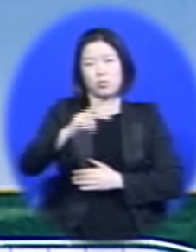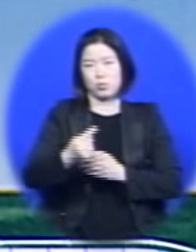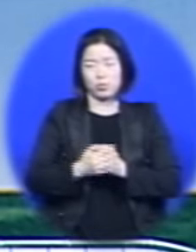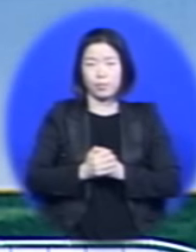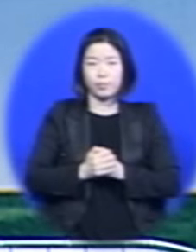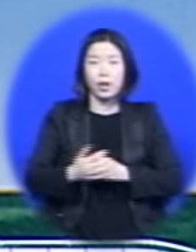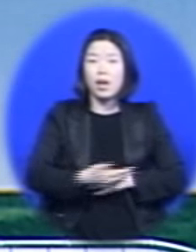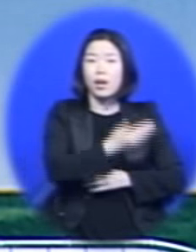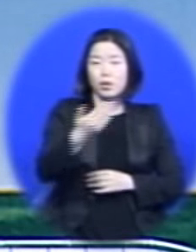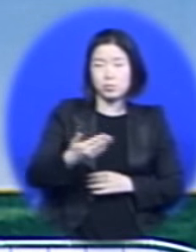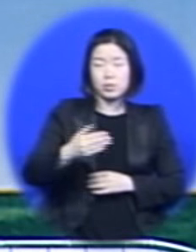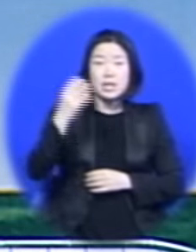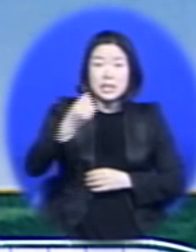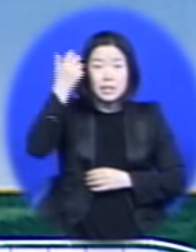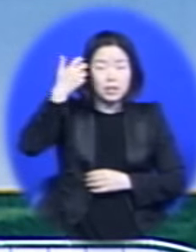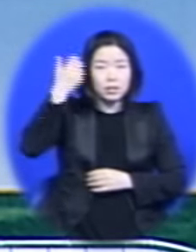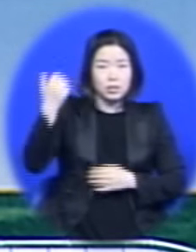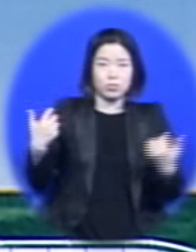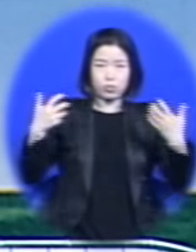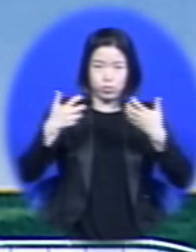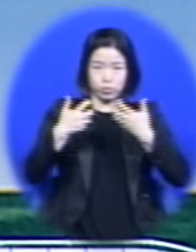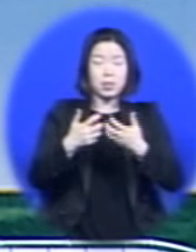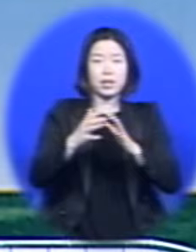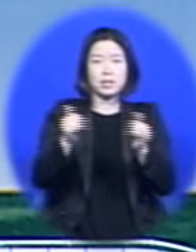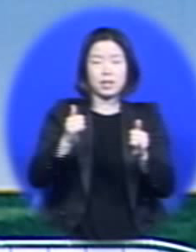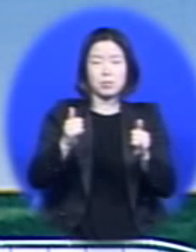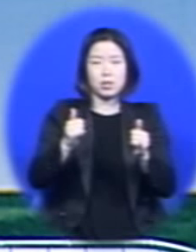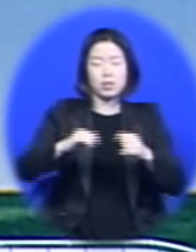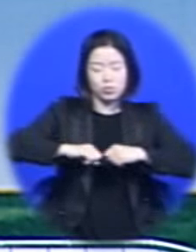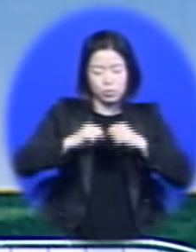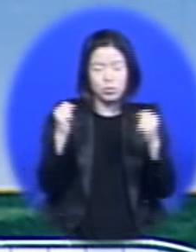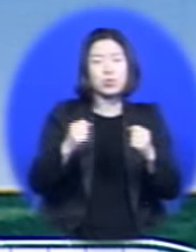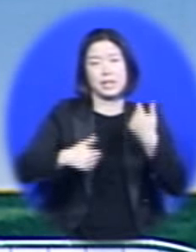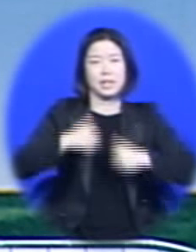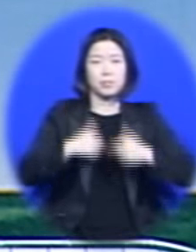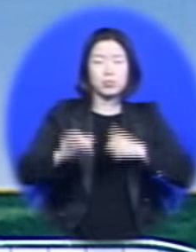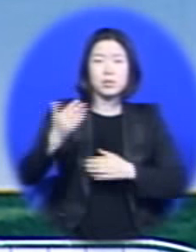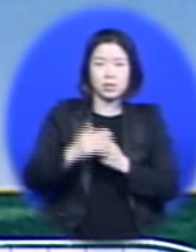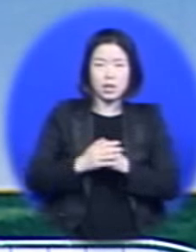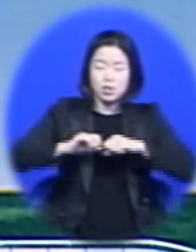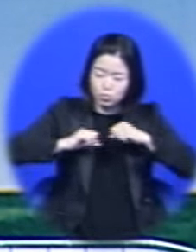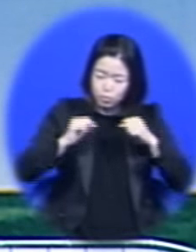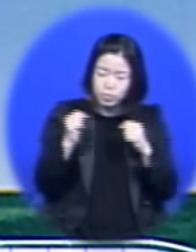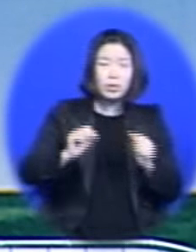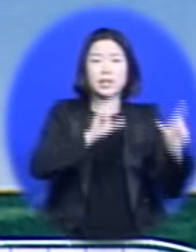여러분, 성령 충만한 사람은 순종이 기쁨입니다. 순종이 살 길입니다.